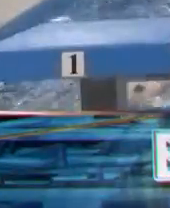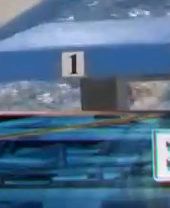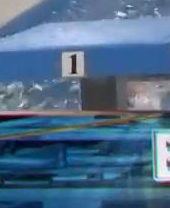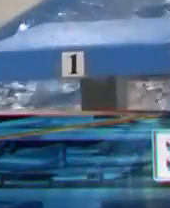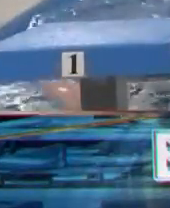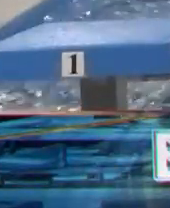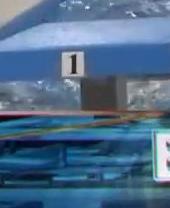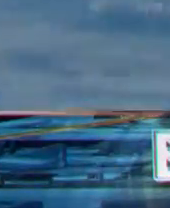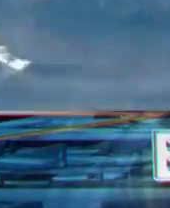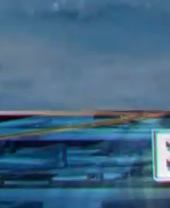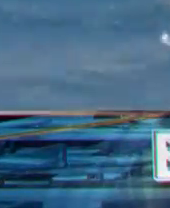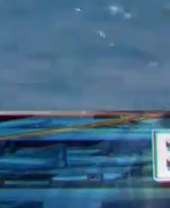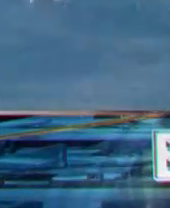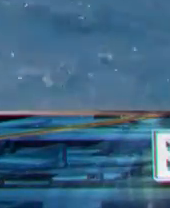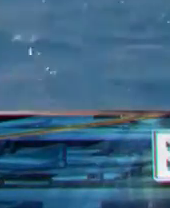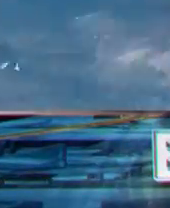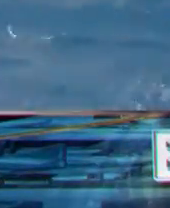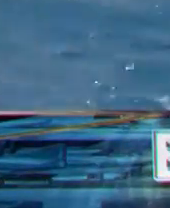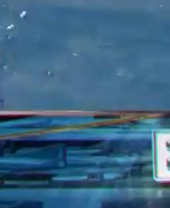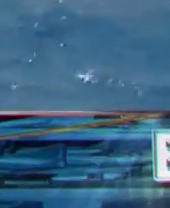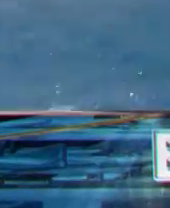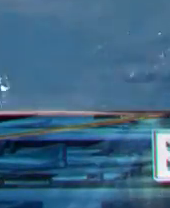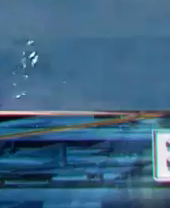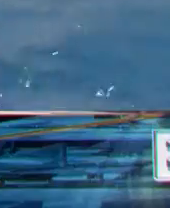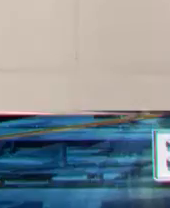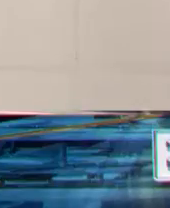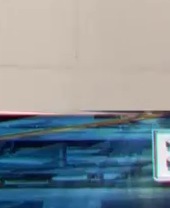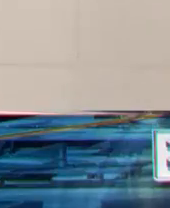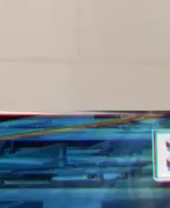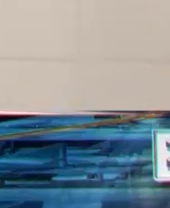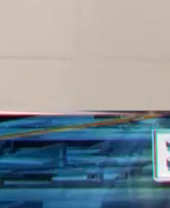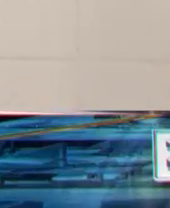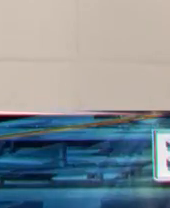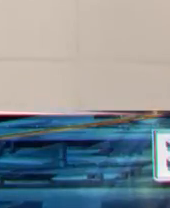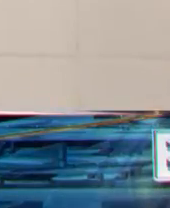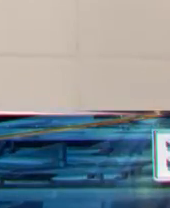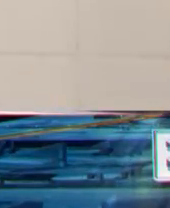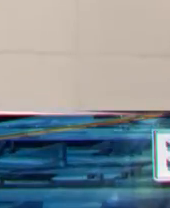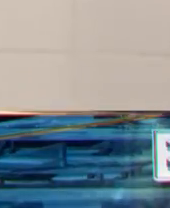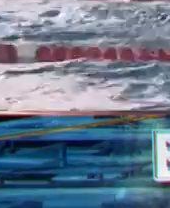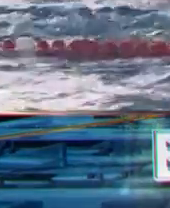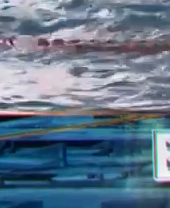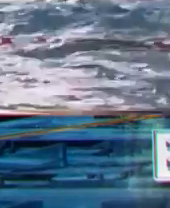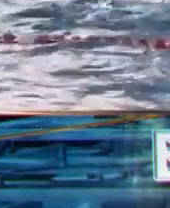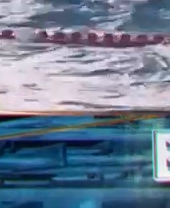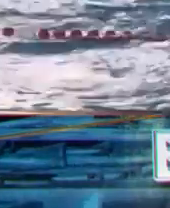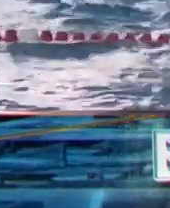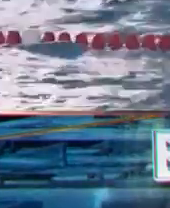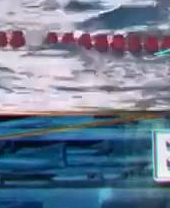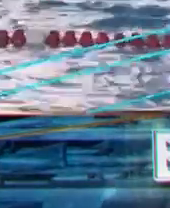Биыл Қазақстанда тұңғыш рет ашық суда жүзуден халықаралық жарыс өтеді. Әлемдік үздік жүзушілер Қапшағайға жиналады.